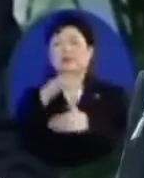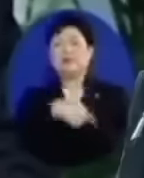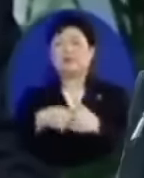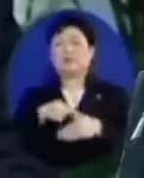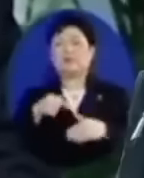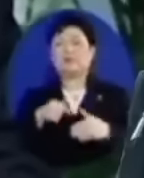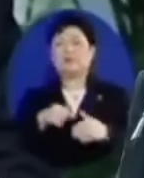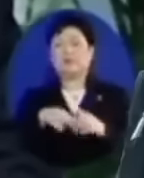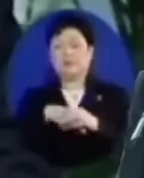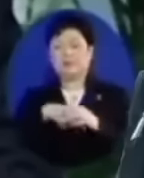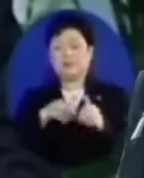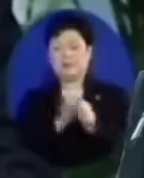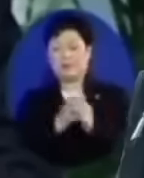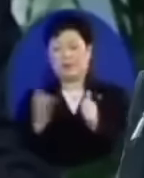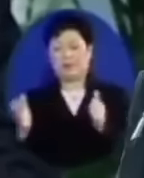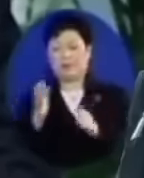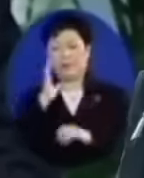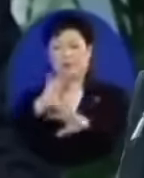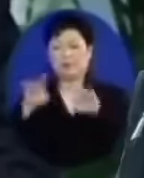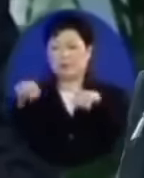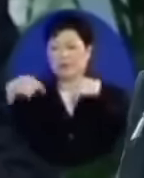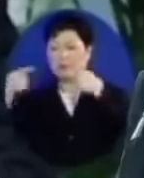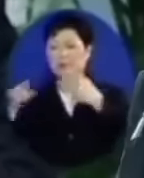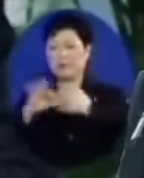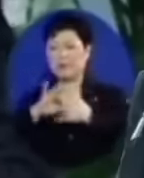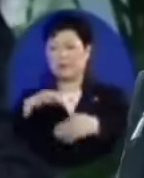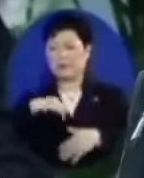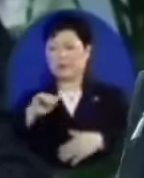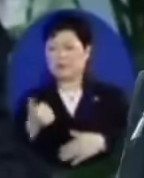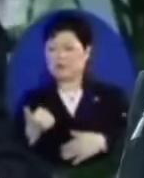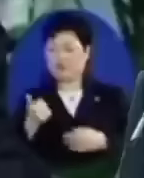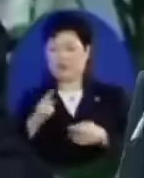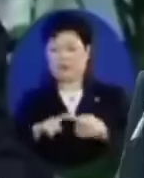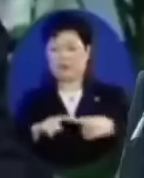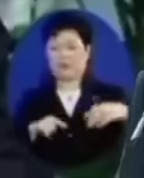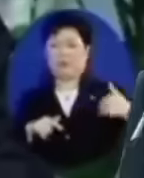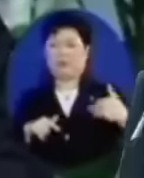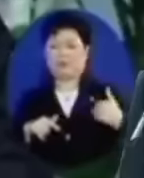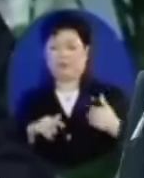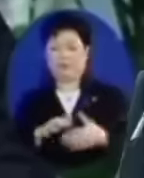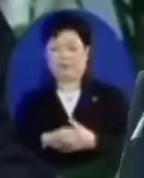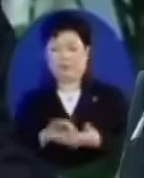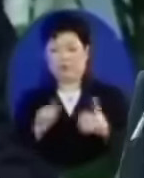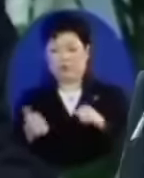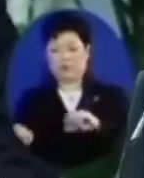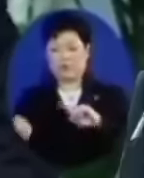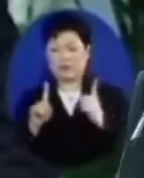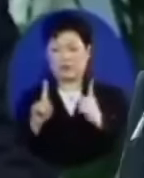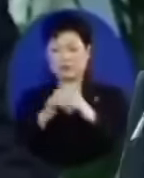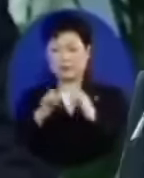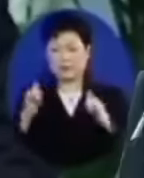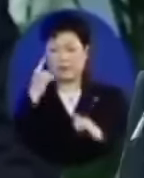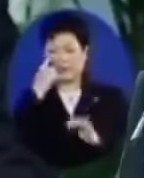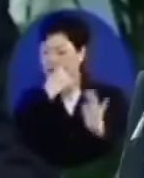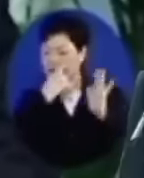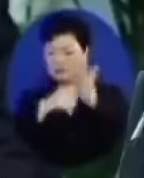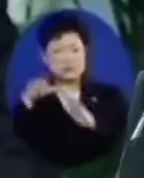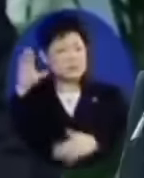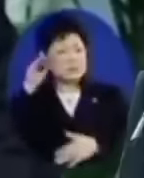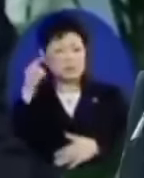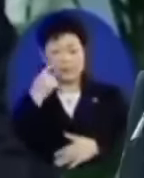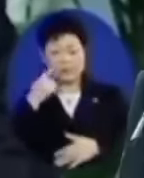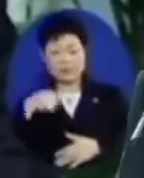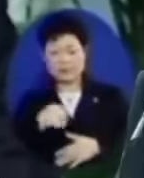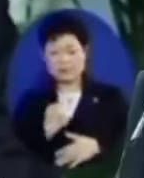벗고 저 세상에 가면은 당분간은 자기가 죽은 줄을 모른다고 합니다. 죽었다가 살아난 사람들의 간증을 들으면